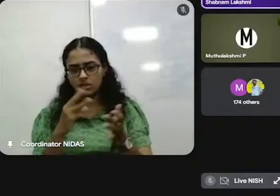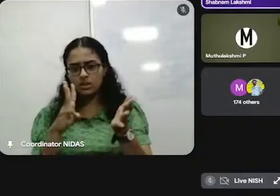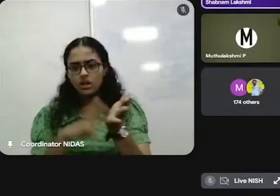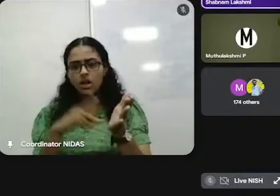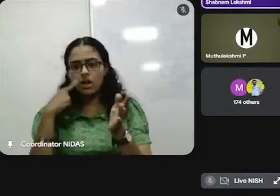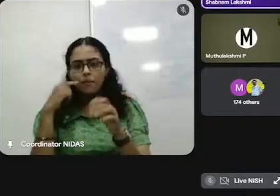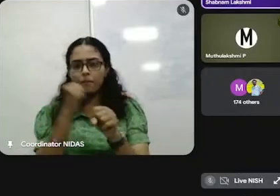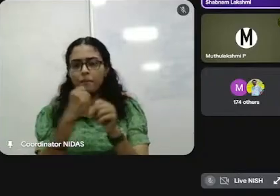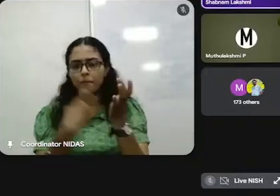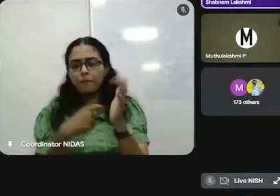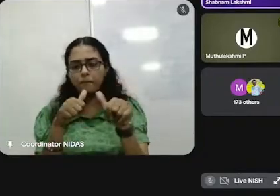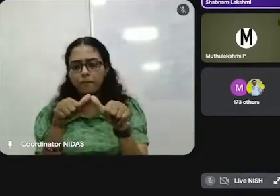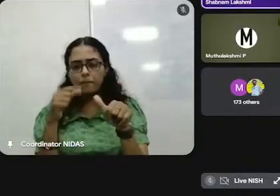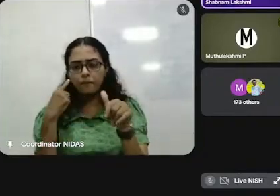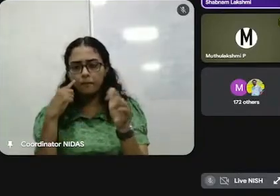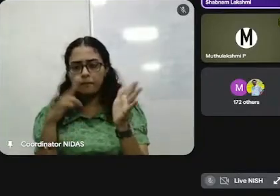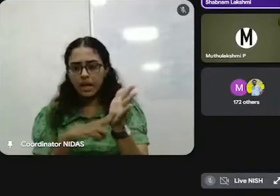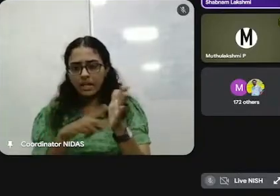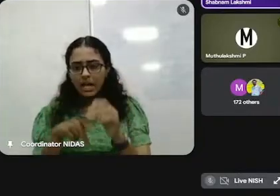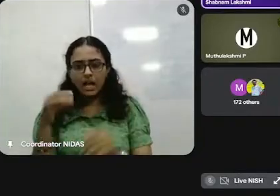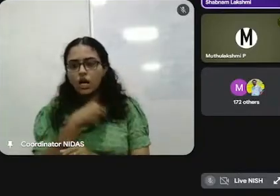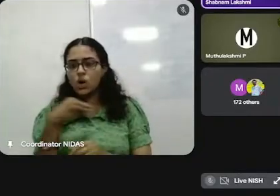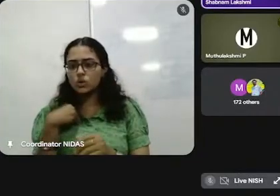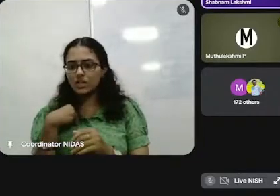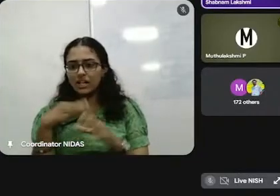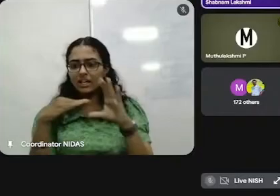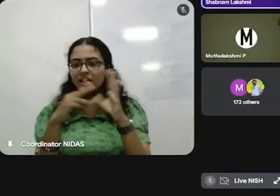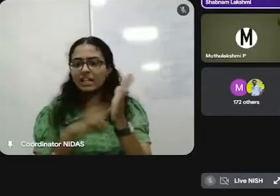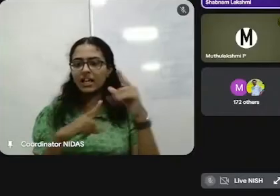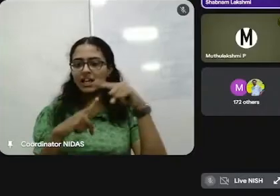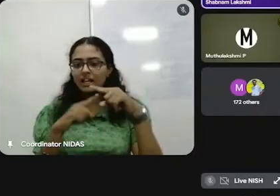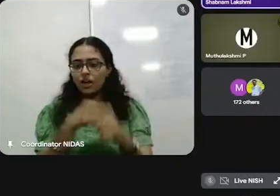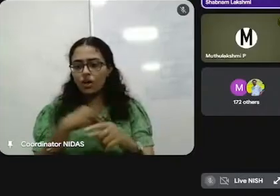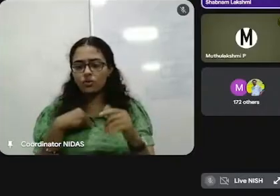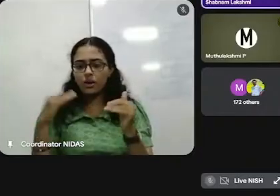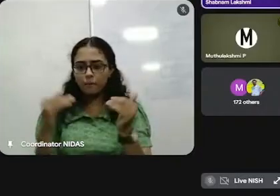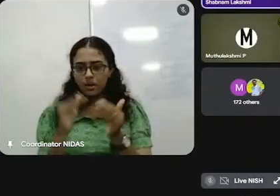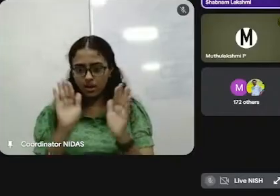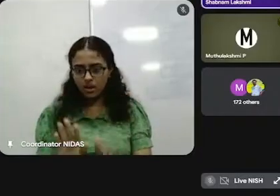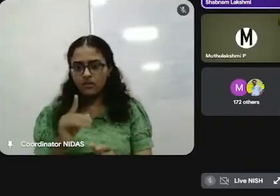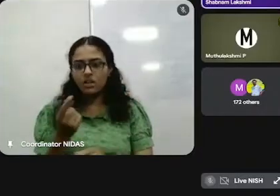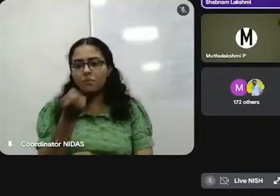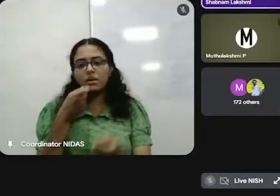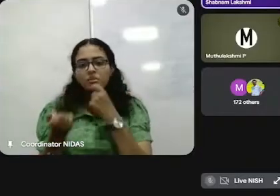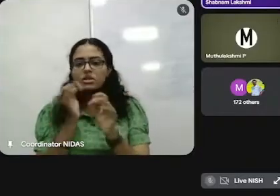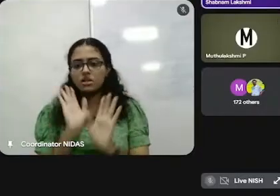മാസമായിട്ട് ENT കാണിച്ചിട്ട് ടാബ്ലറ്റ് എടുത്തുകൊണ്ടുണ്ടായിരുന്നു. അത് ഞാൻ പറയാൻ വിട്ടുപോയി